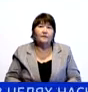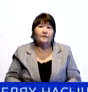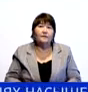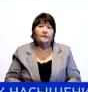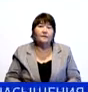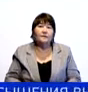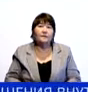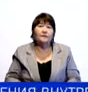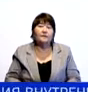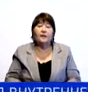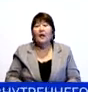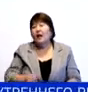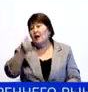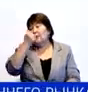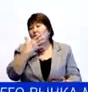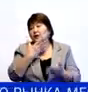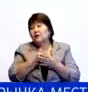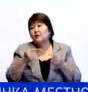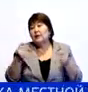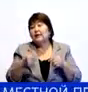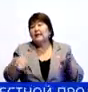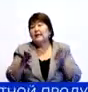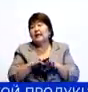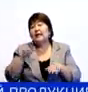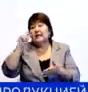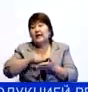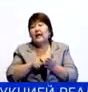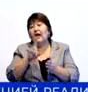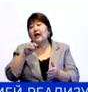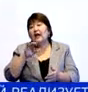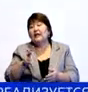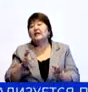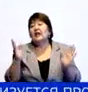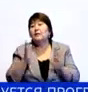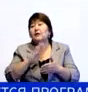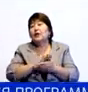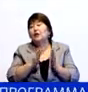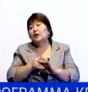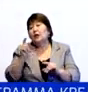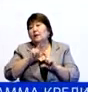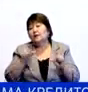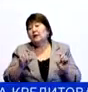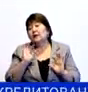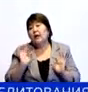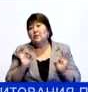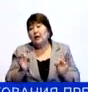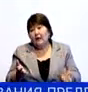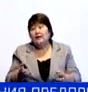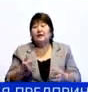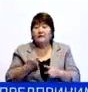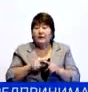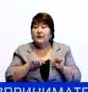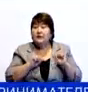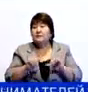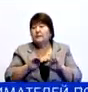жанна благодаря своевременному закрытию классов на карантин эпидемиологическая ситуация в школах нормализовалось в целях защиты